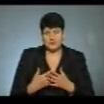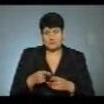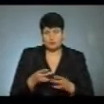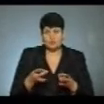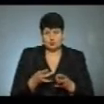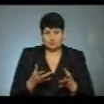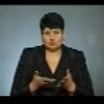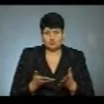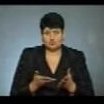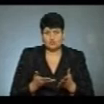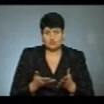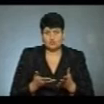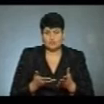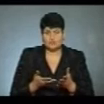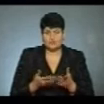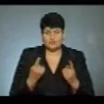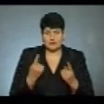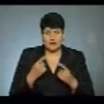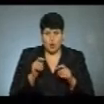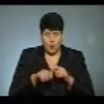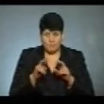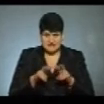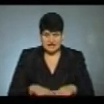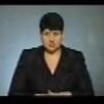потребують суцільні обстеження, суцільні дані.